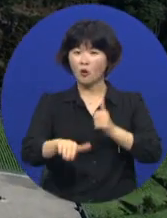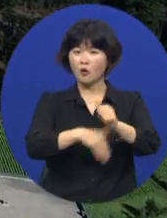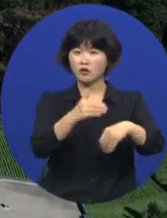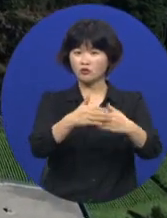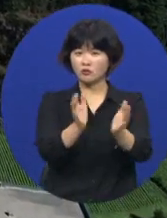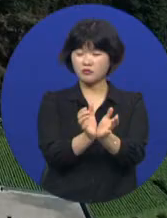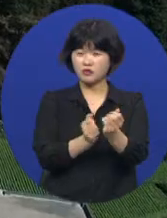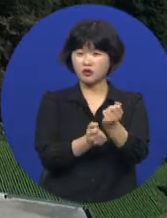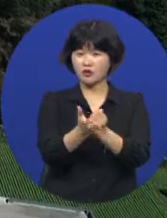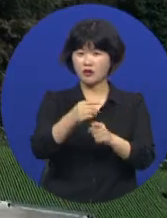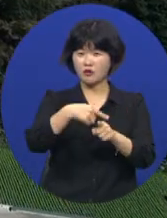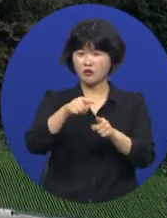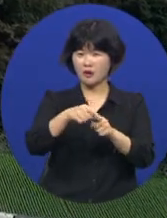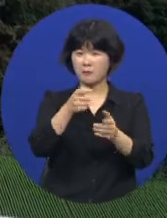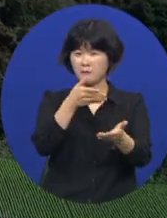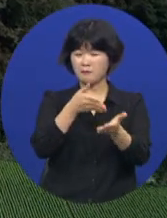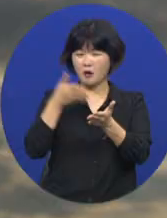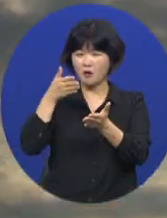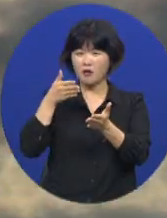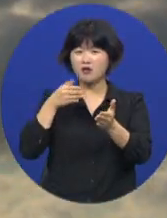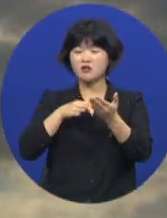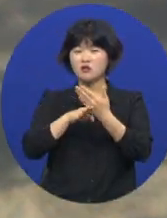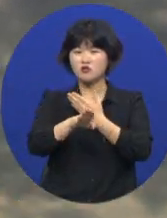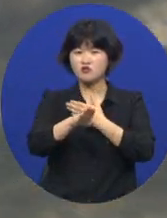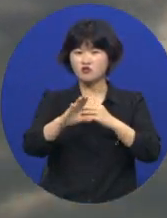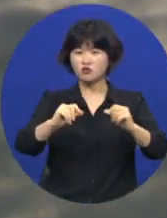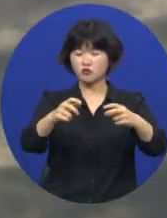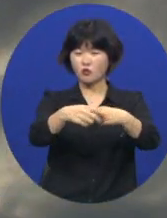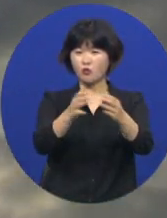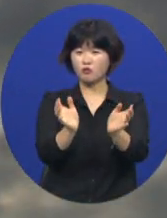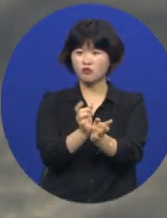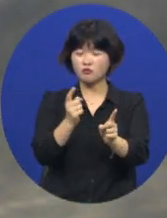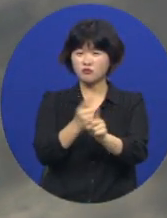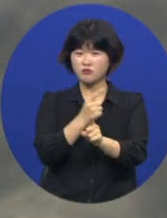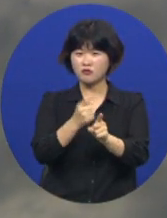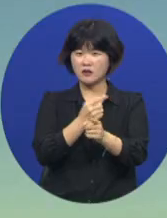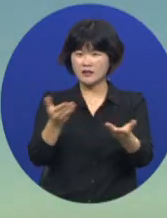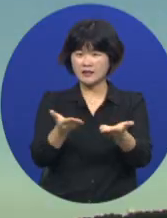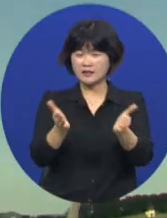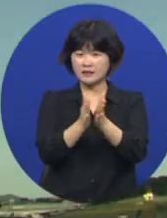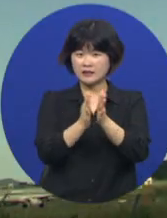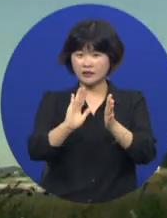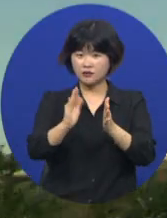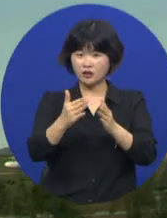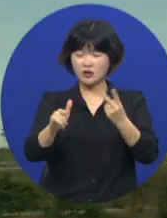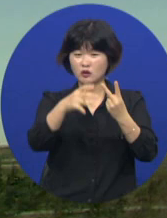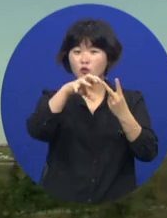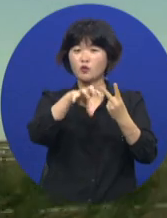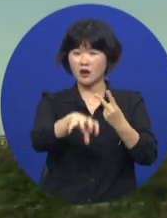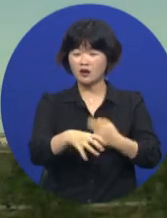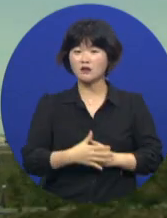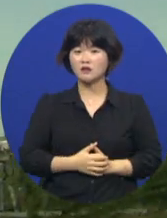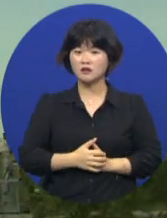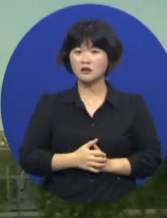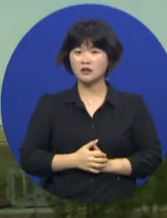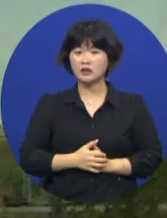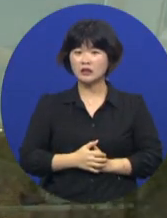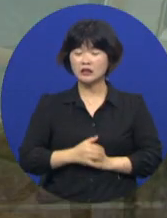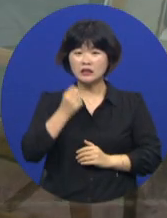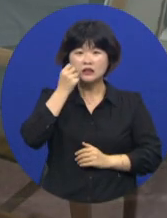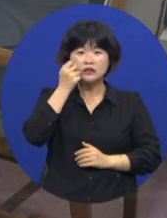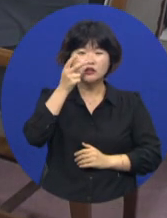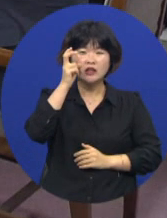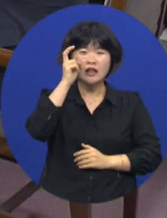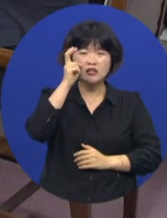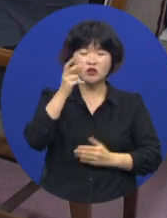환경부의 전략 환경 영향 평가 반려 이후 국토교통부가 보안 검토 용역에 착수한 제주 제2공항.